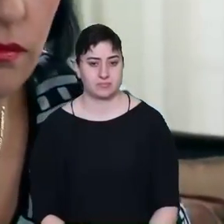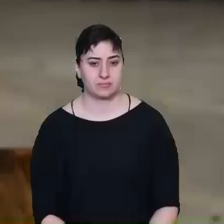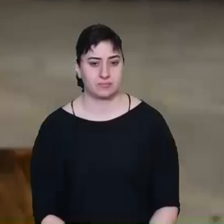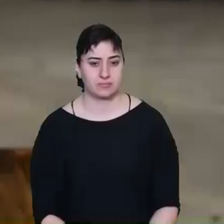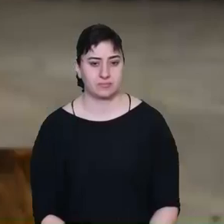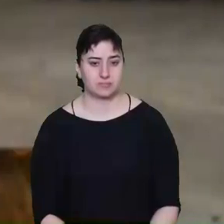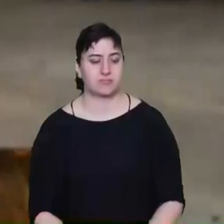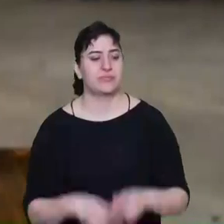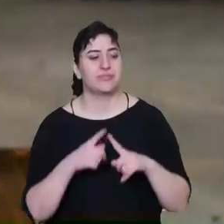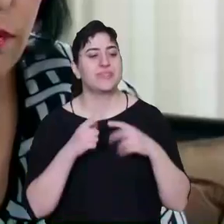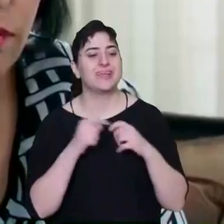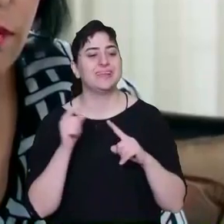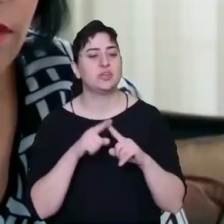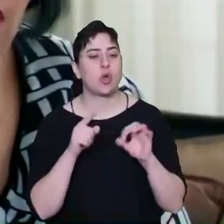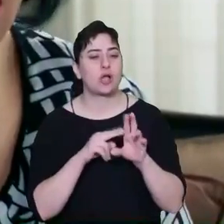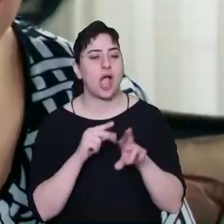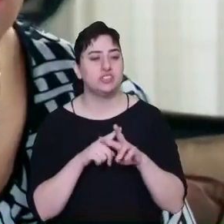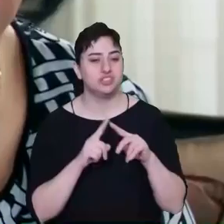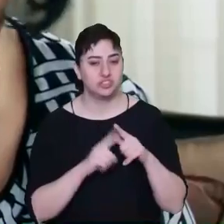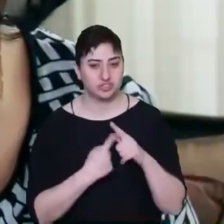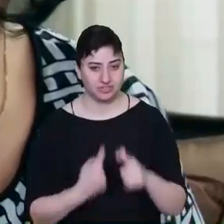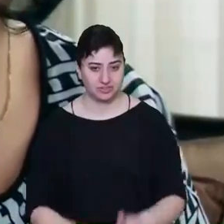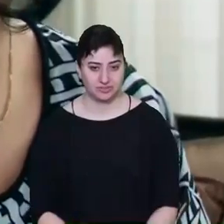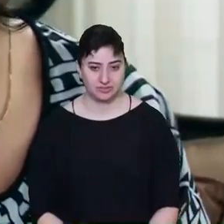Trikotaj! Trikotaj! Trikotaj!